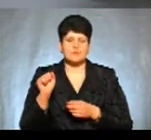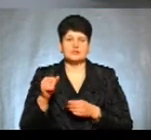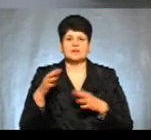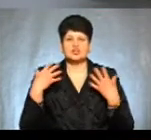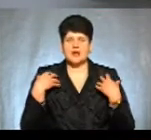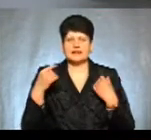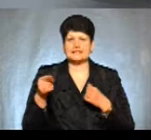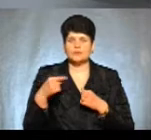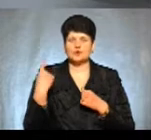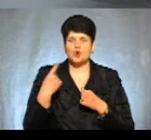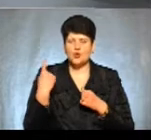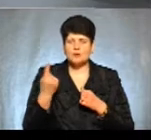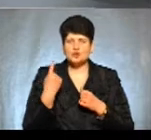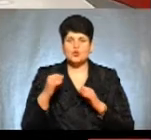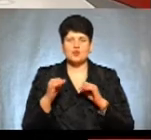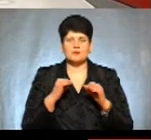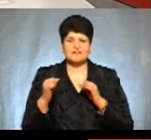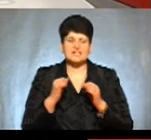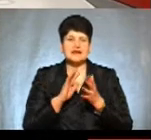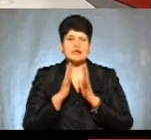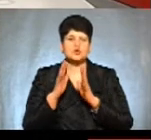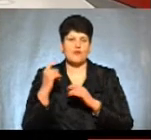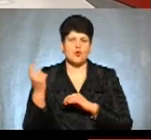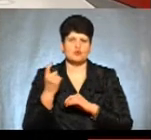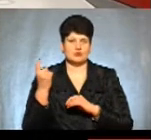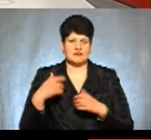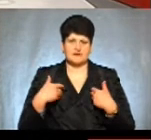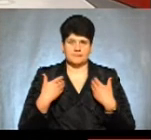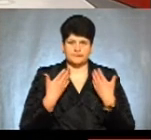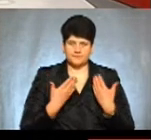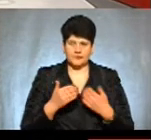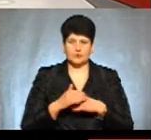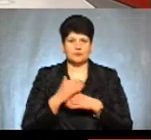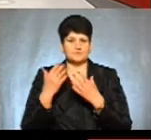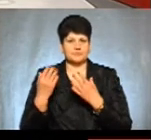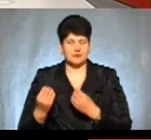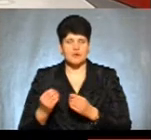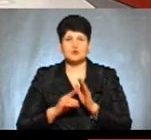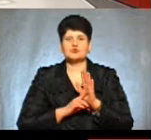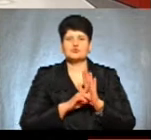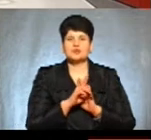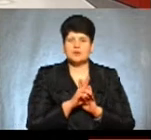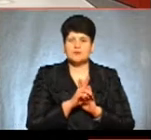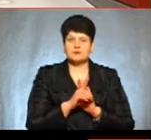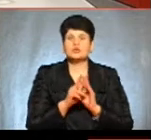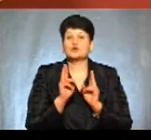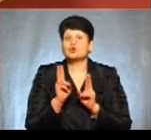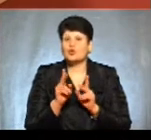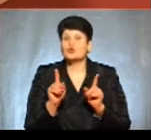обласного управління лісового та мисливського господарства. Я вас вітаю. Доброго дня. Отже, розпочнемо. Хто і ще